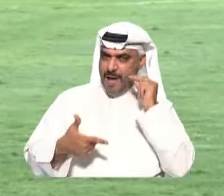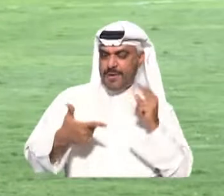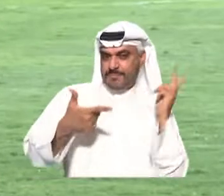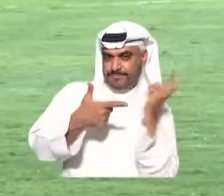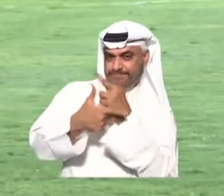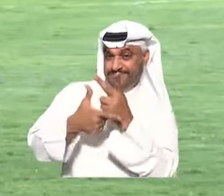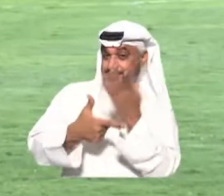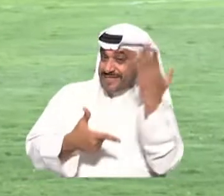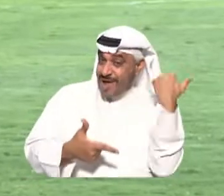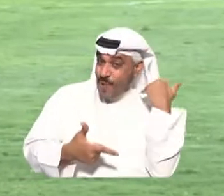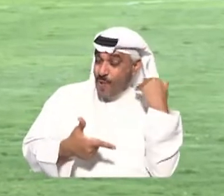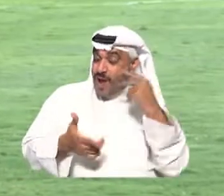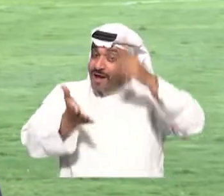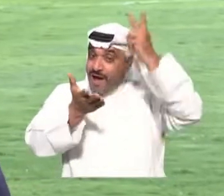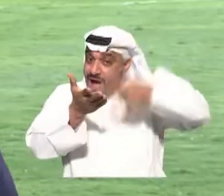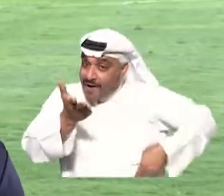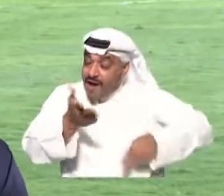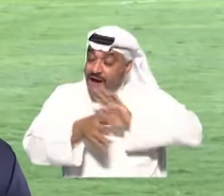هدف وانتهت فيها المباراة.